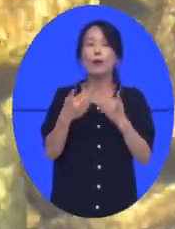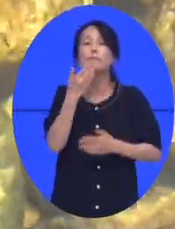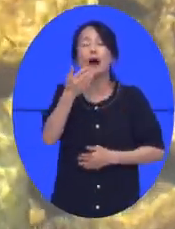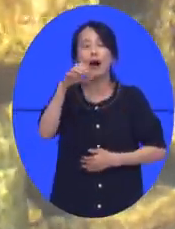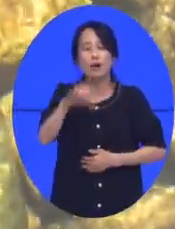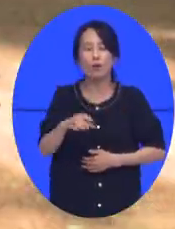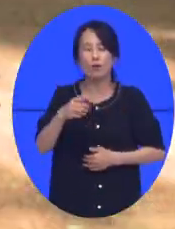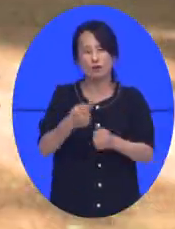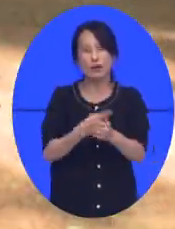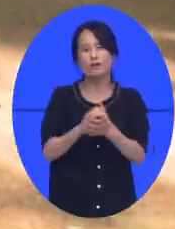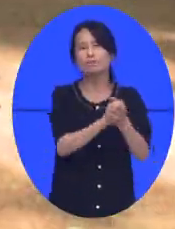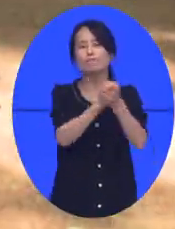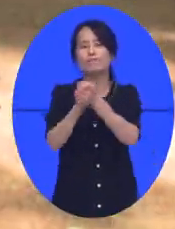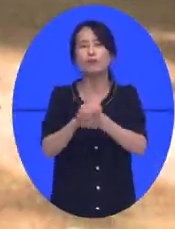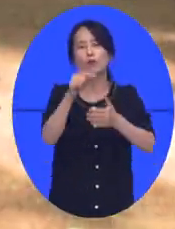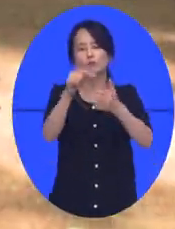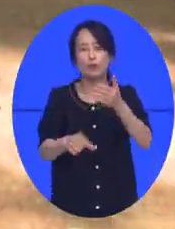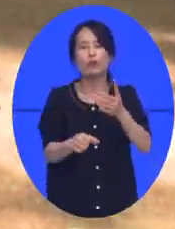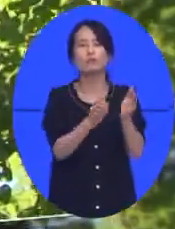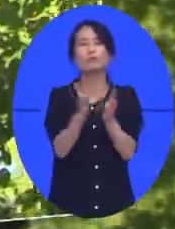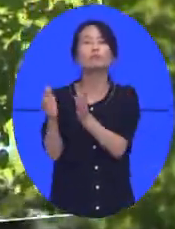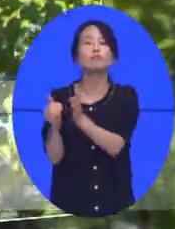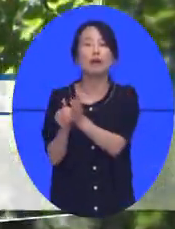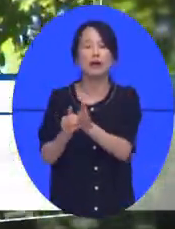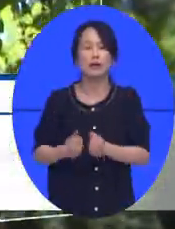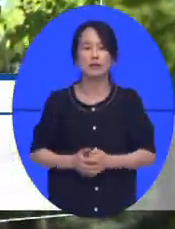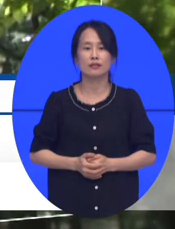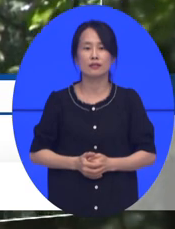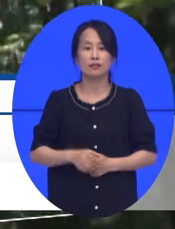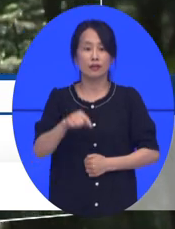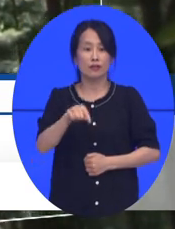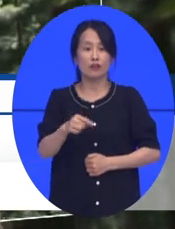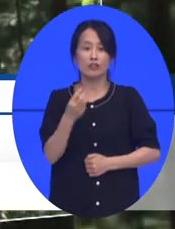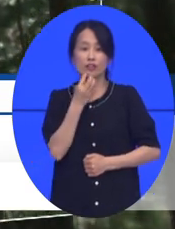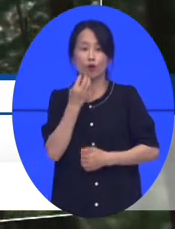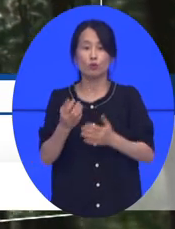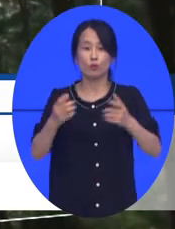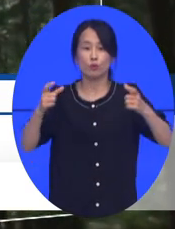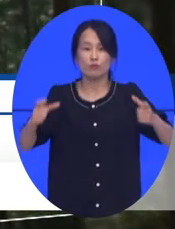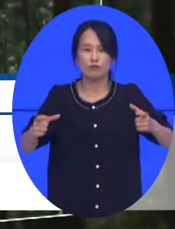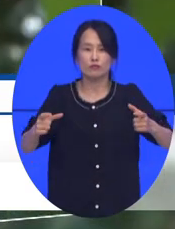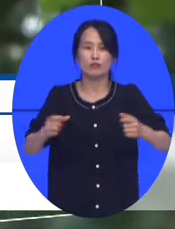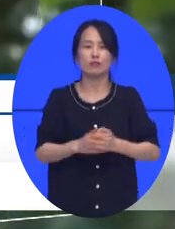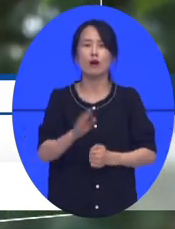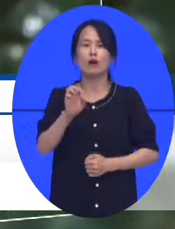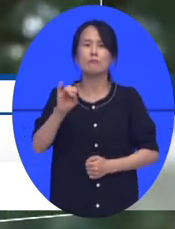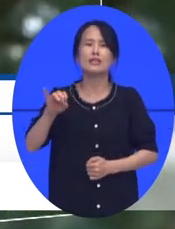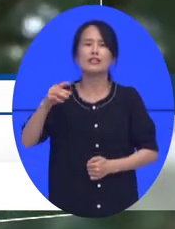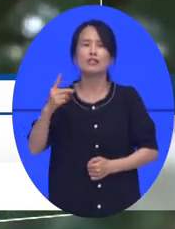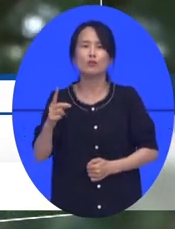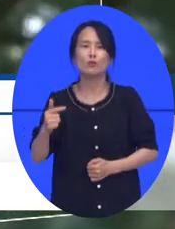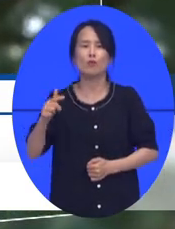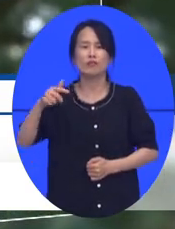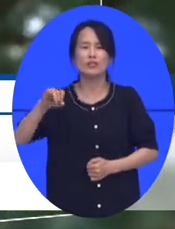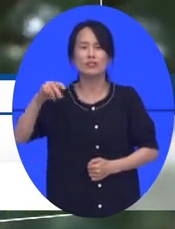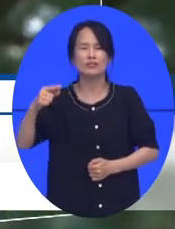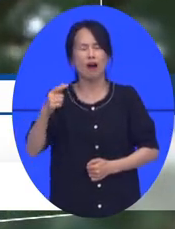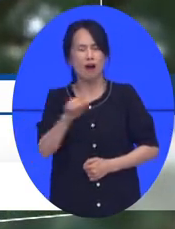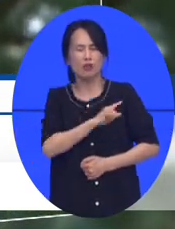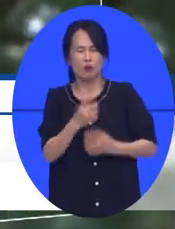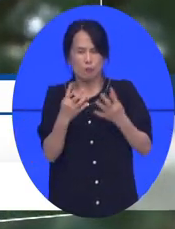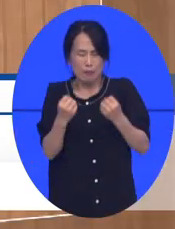자연 친화적인 프로그램을 갖춘 곳입니다. 여기는 경기도에서 피톤치드가 가장 많이 나오는 잣나무